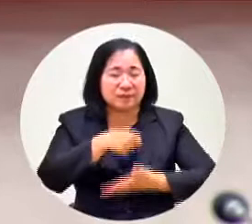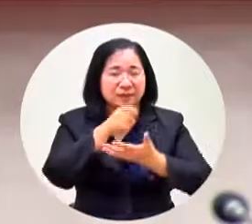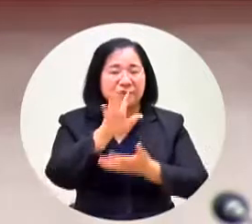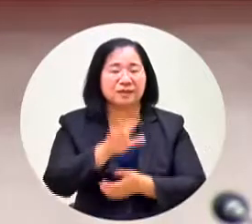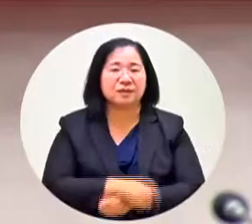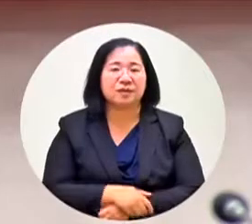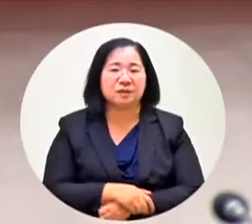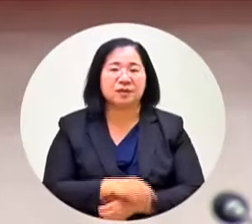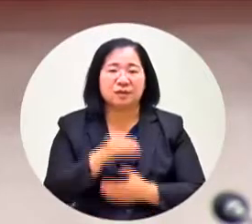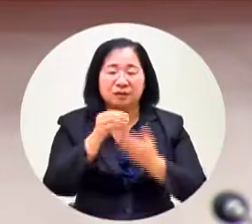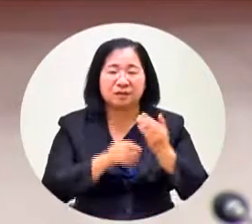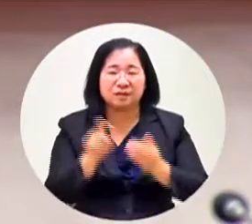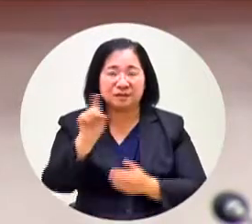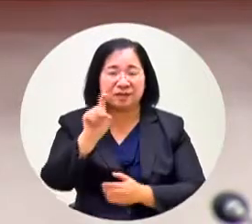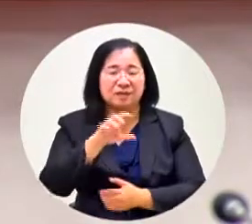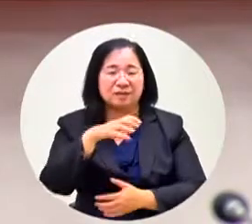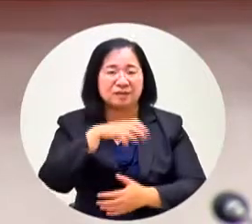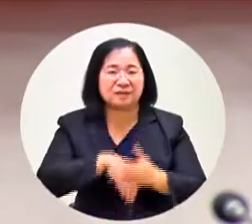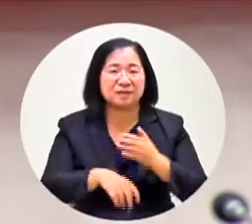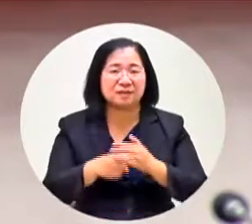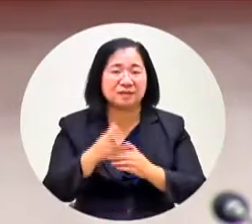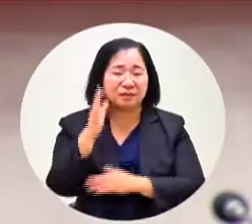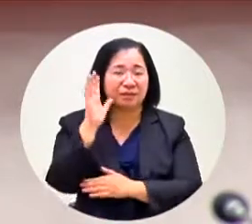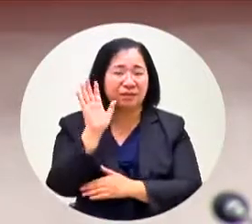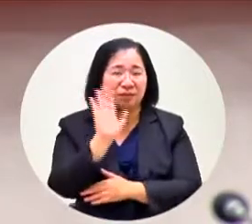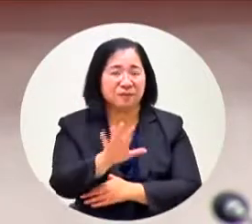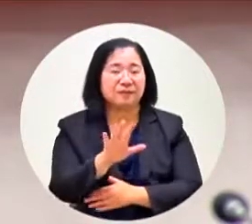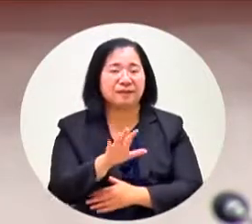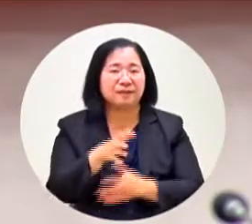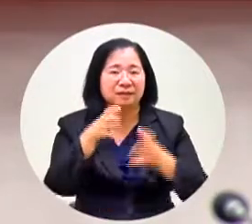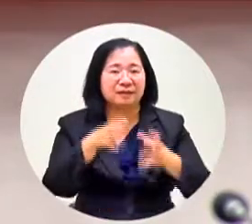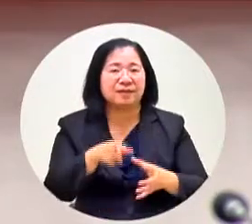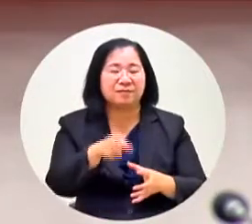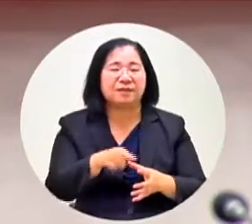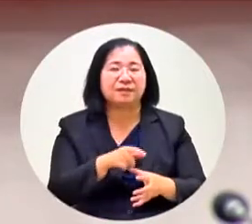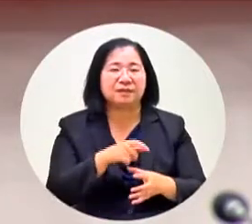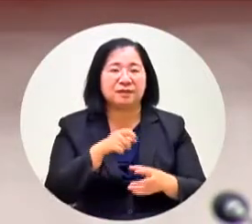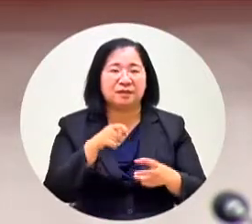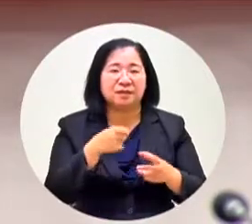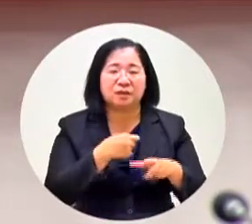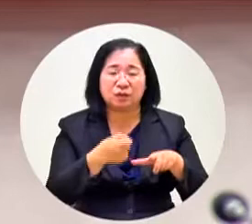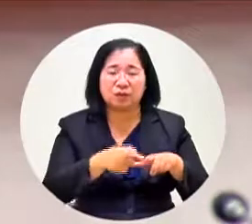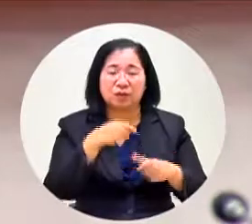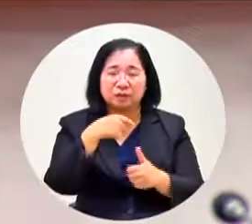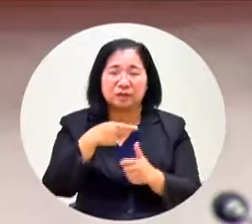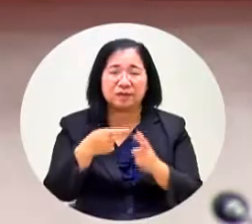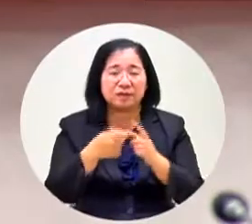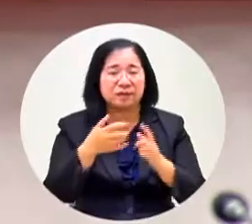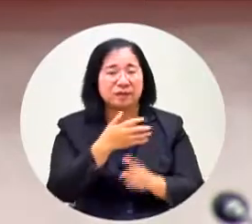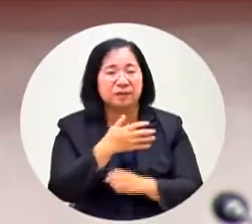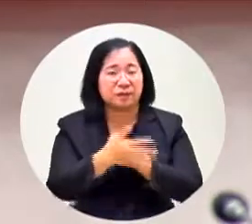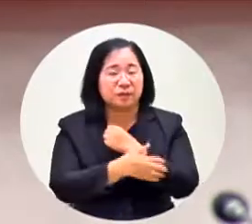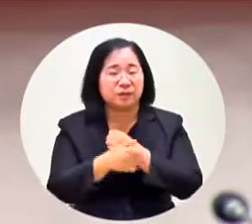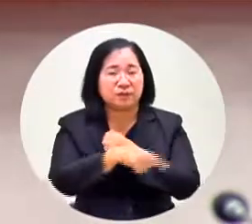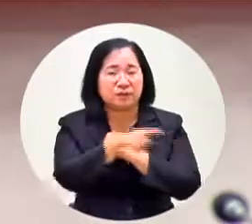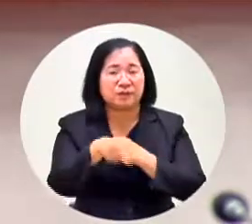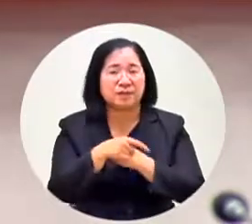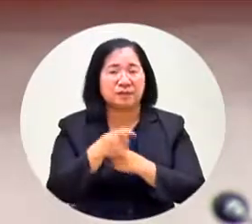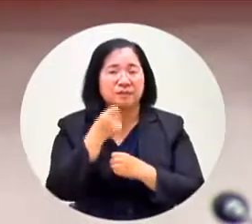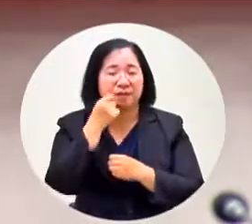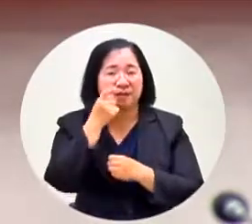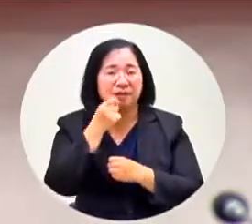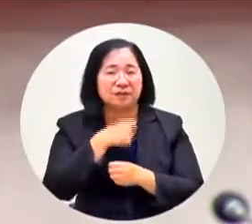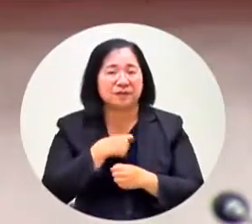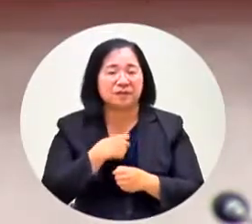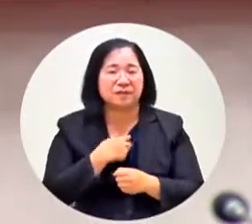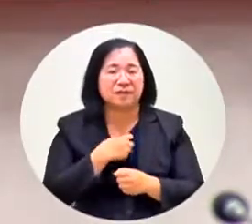正规师资投入教育行列的，并提高公办单位的幼教人员薪资，从根本上要带